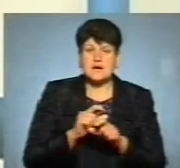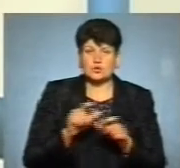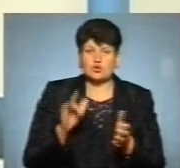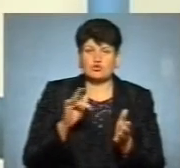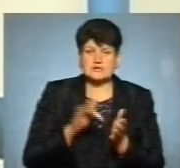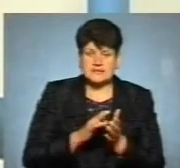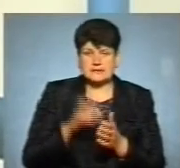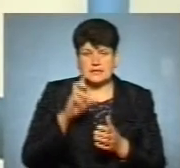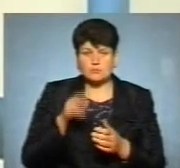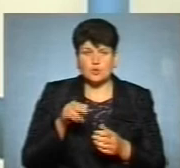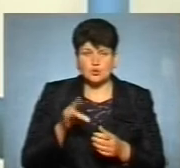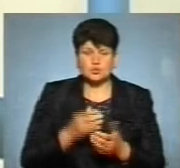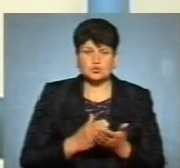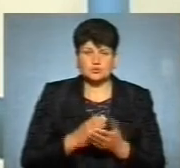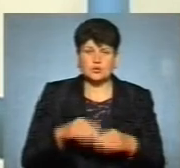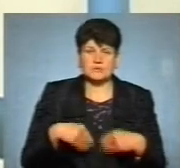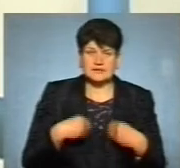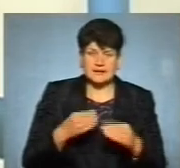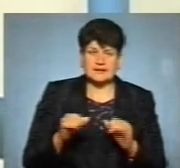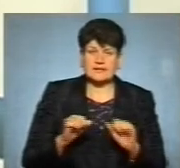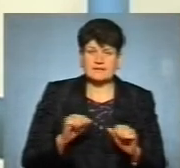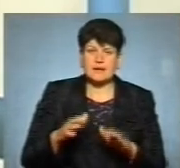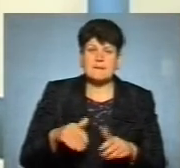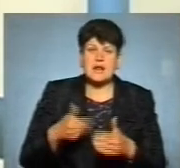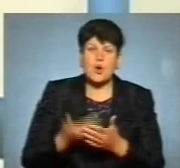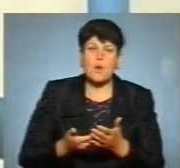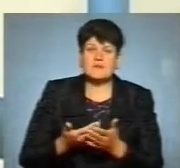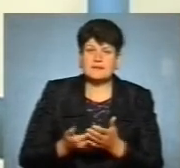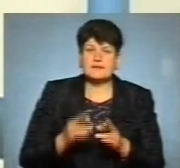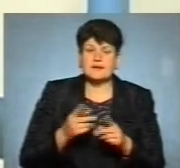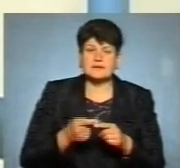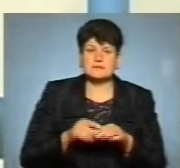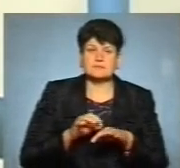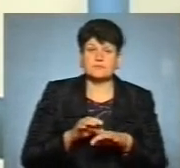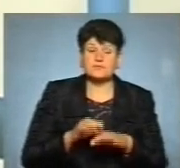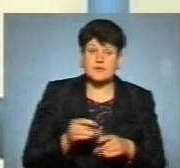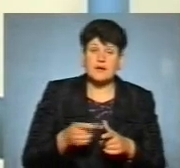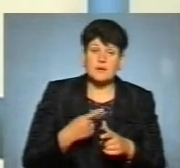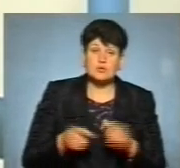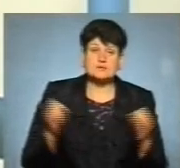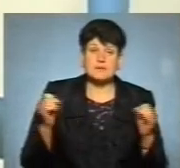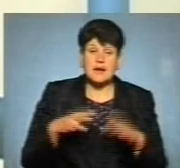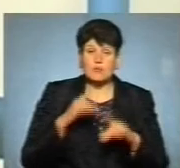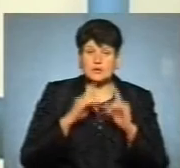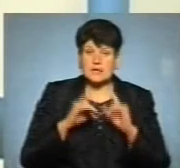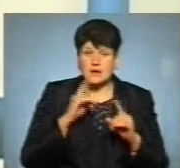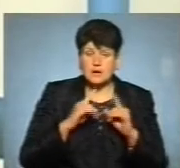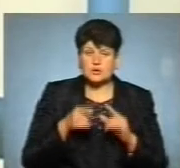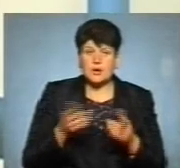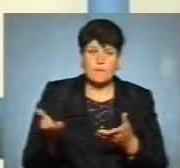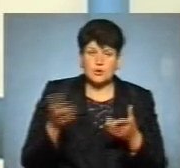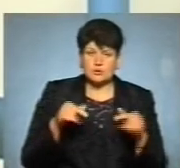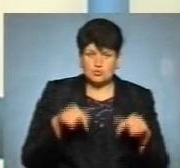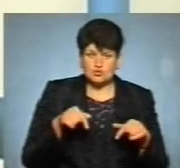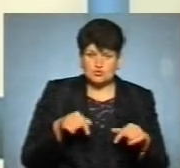і Держпродспоживслужби, щоб вже дали безпосередньо керівникам рекомендації, як вони мають це все проводити. Або навіть зберемо нараду безпосередньо, їх покличемо сюди,